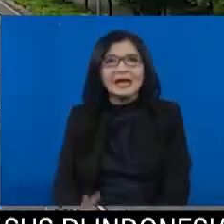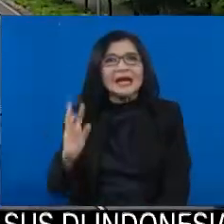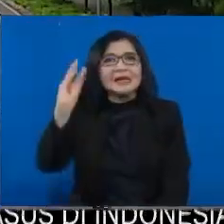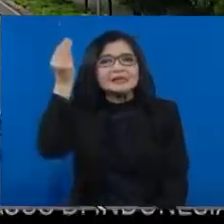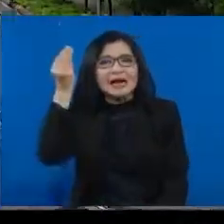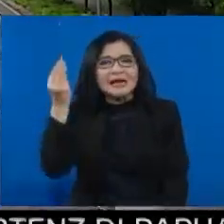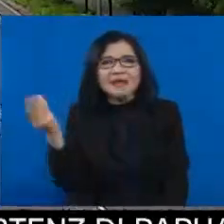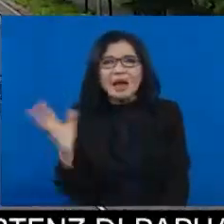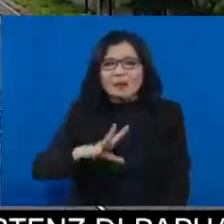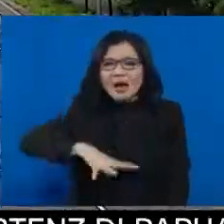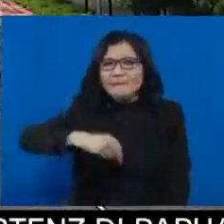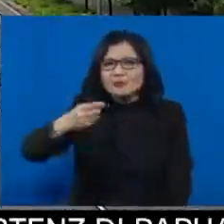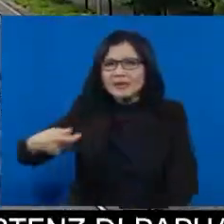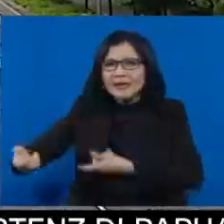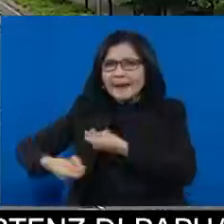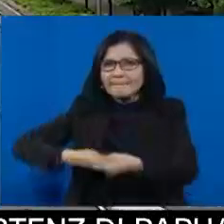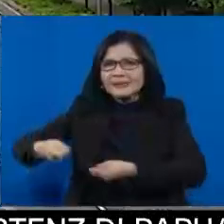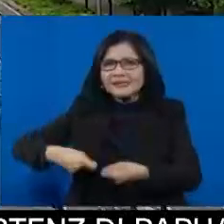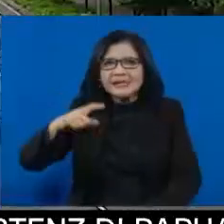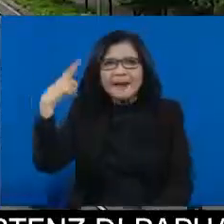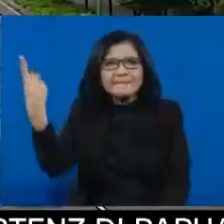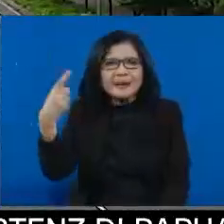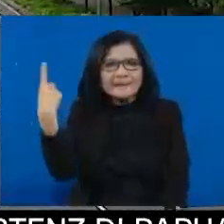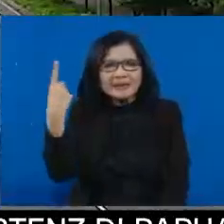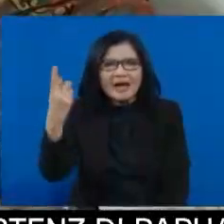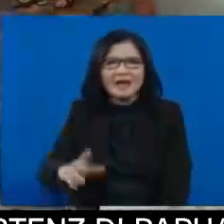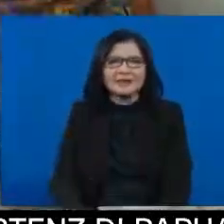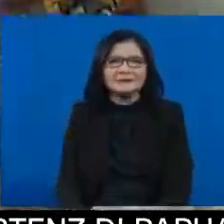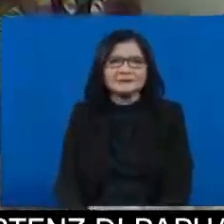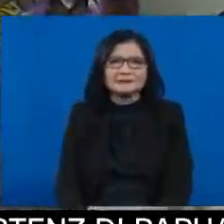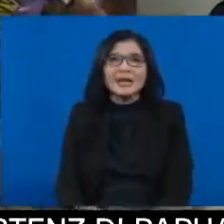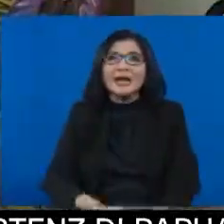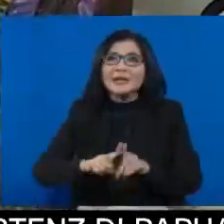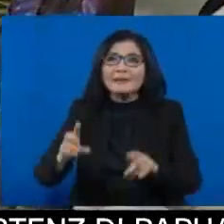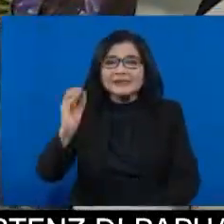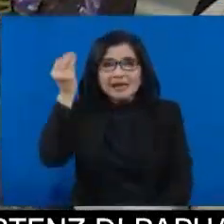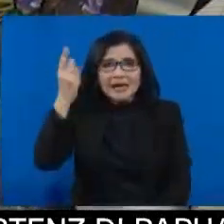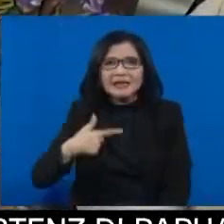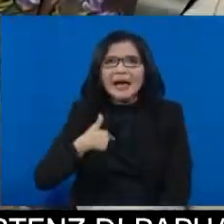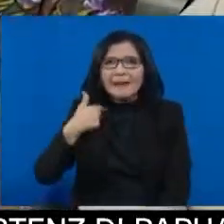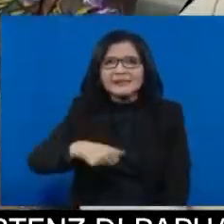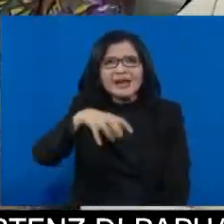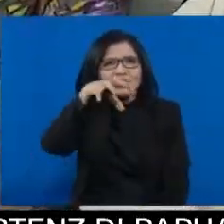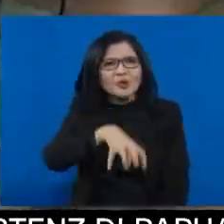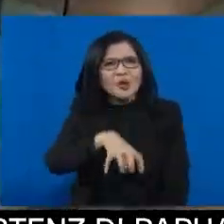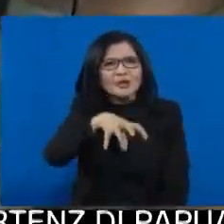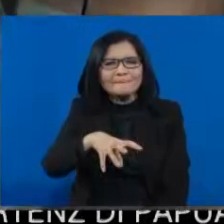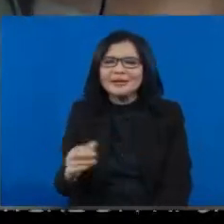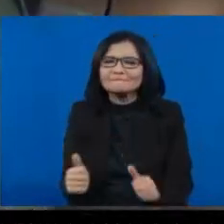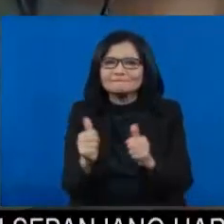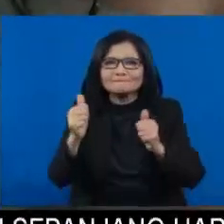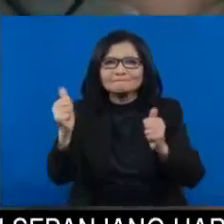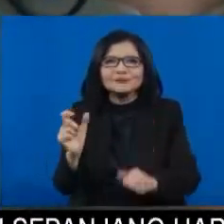bukan cuma pusat bisnis dan pemerintahan yang seolah tak pernah beristirahat, tapi juga bisa menjadi tempat yang mengasyikkan